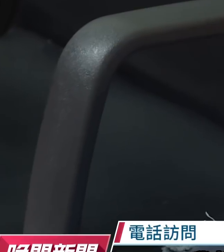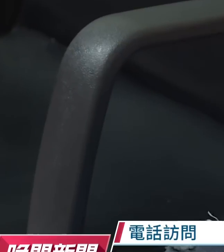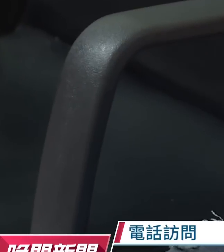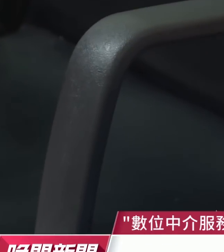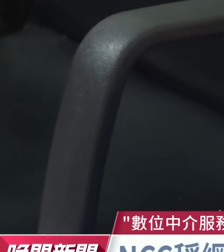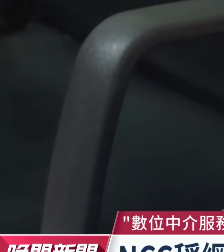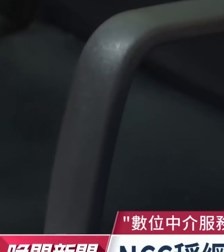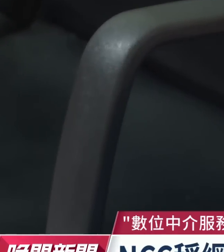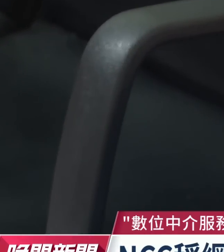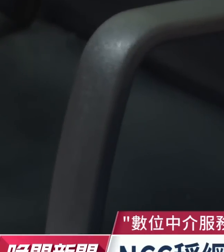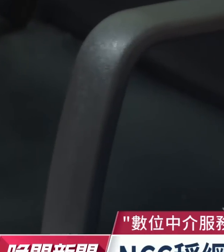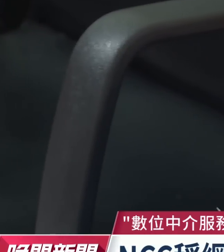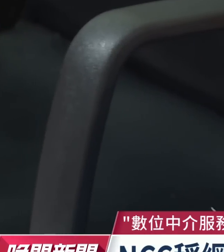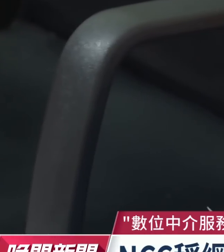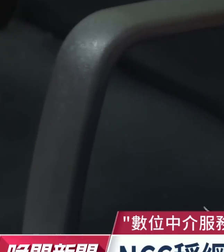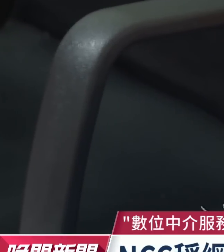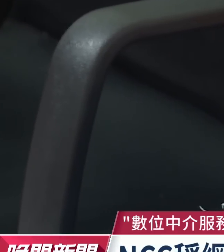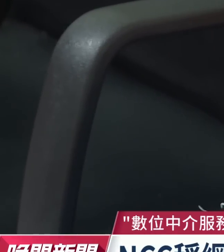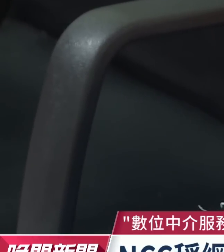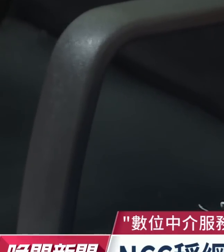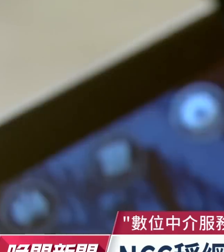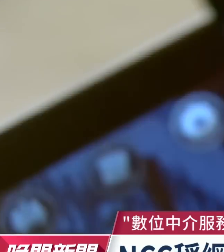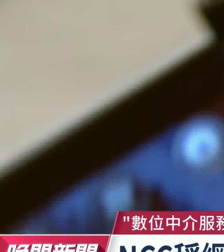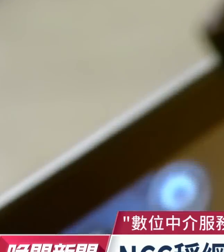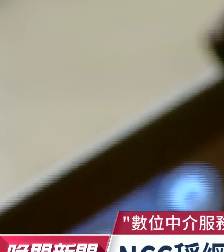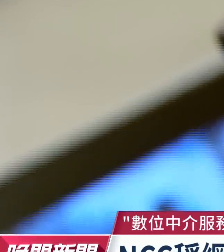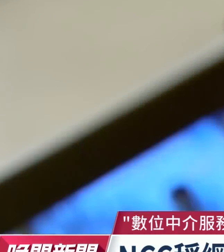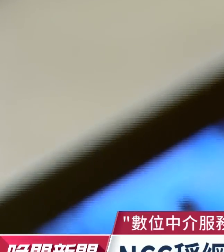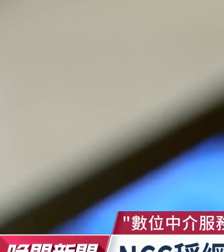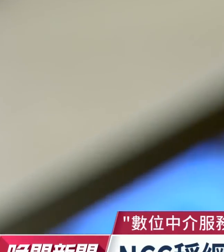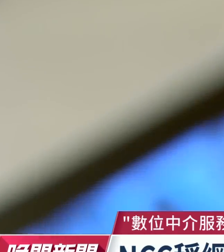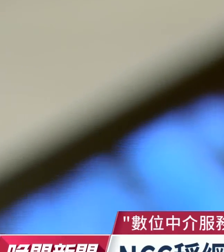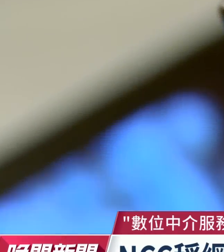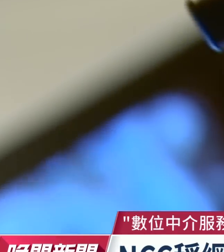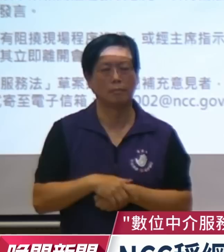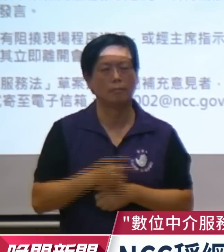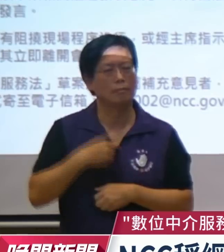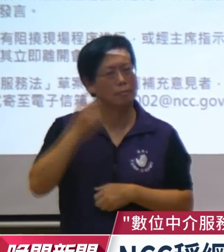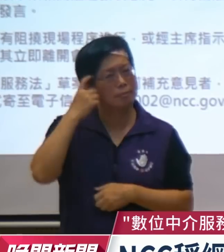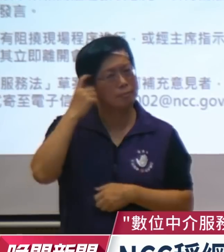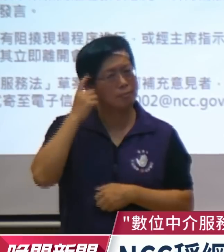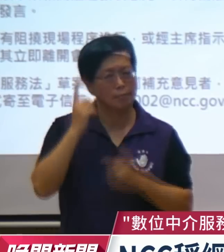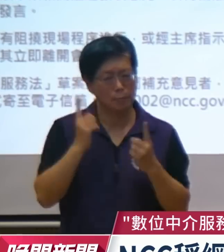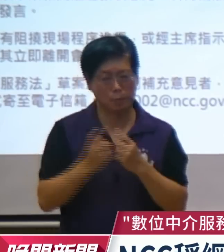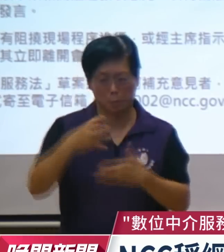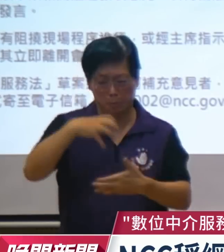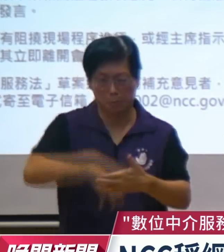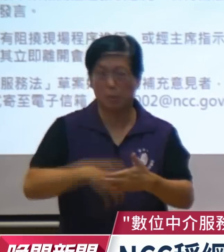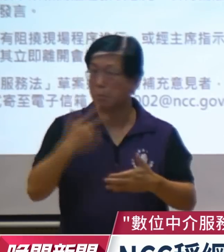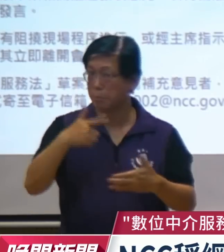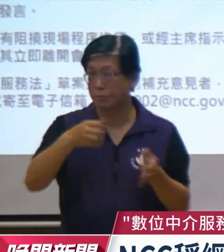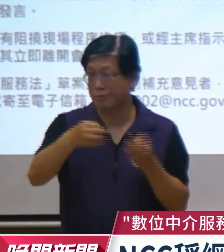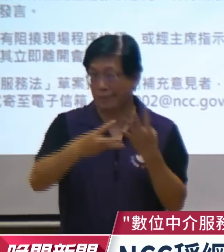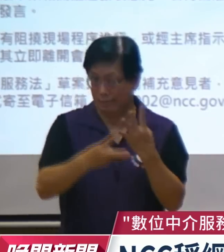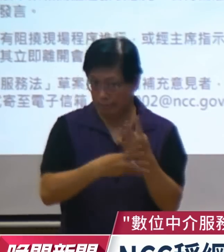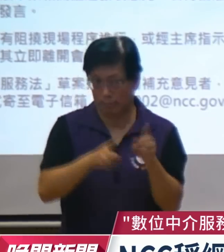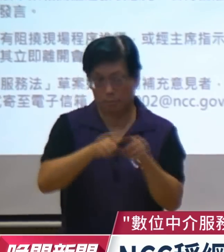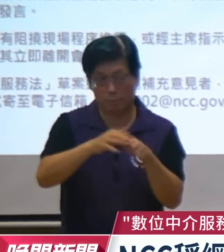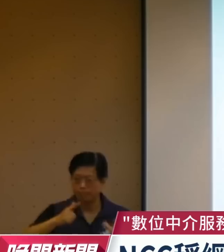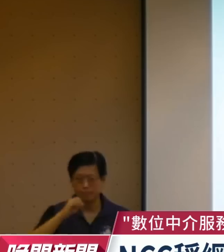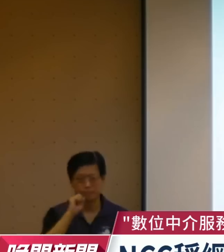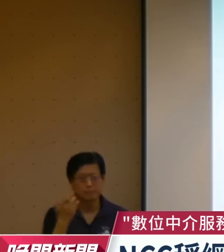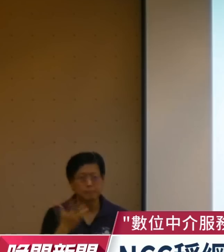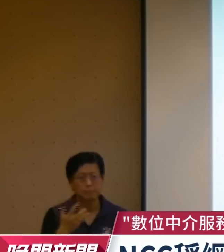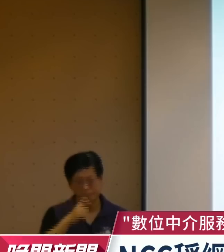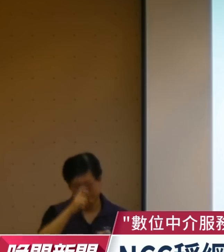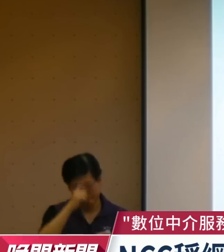好的一个现象啊。 NCC 新闻稿也表示，言论自由是民主资产，也是宪法保障权利，但网络犯罪问题也急需解决，该如何拿捏分际